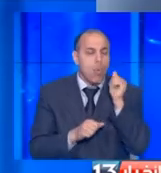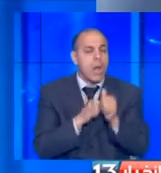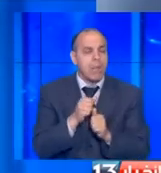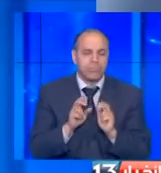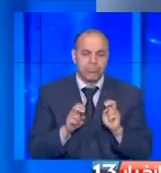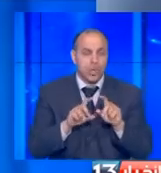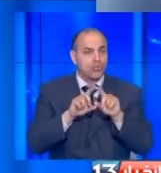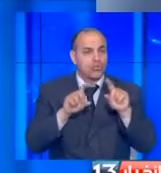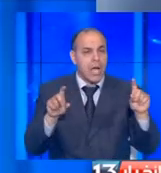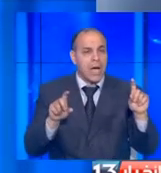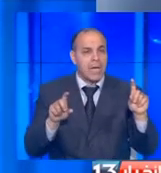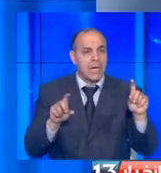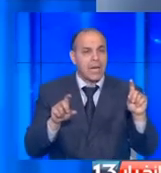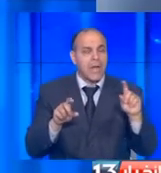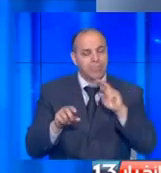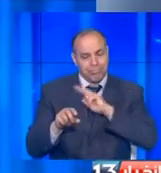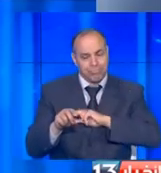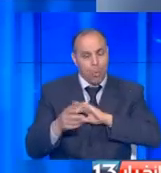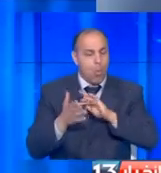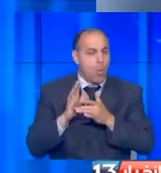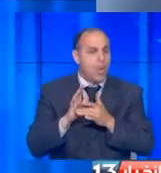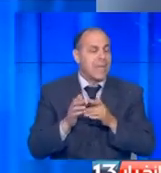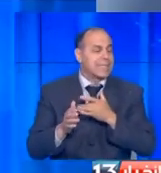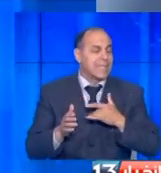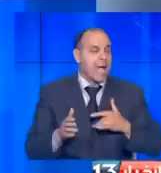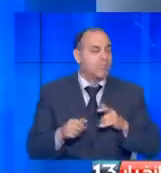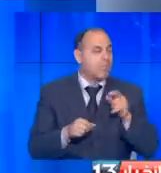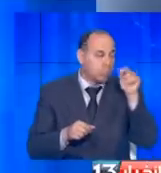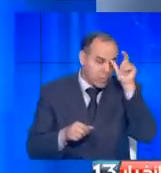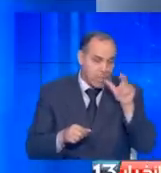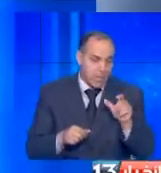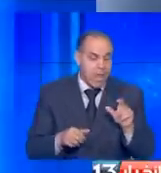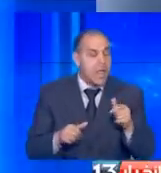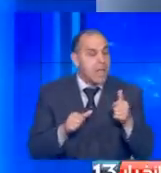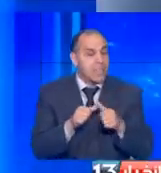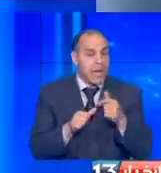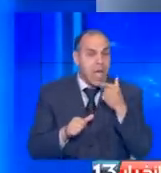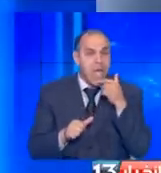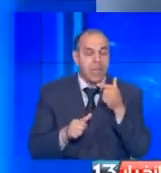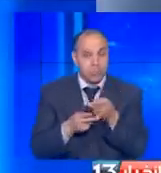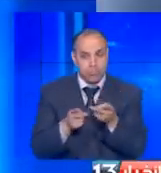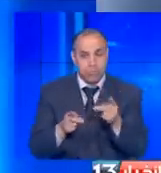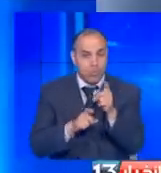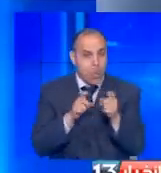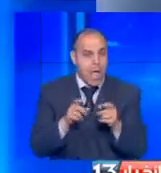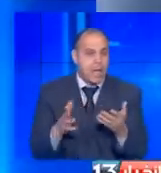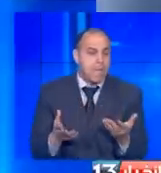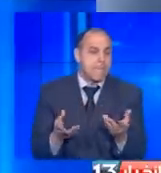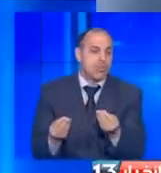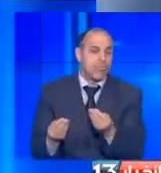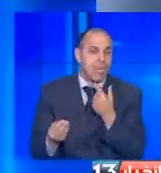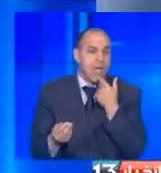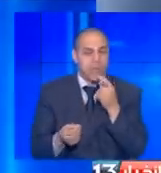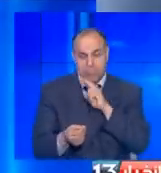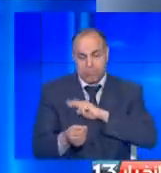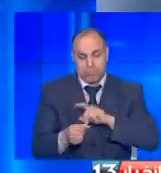عام تحت شعار التغطية الصحية للجميع وفي كل مكان. مناسبة تطرح خلالها تساؤلات عديدة حول